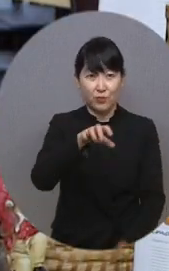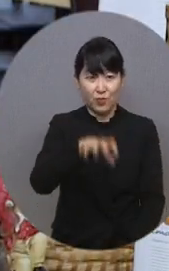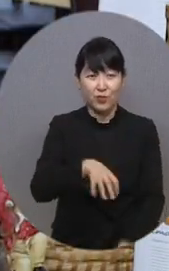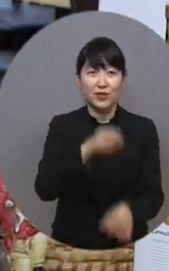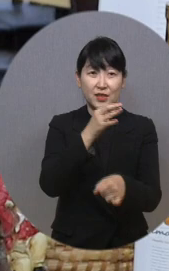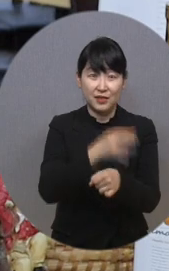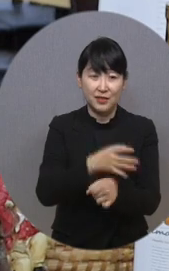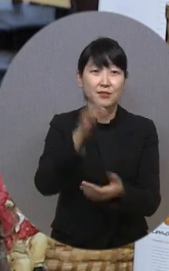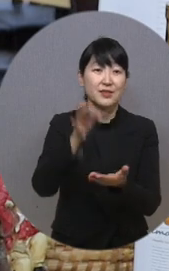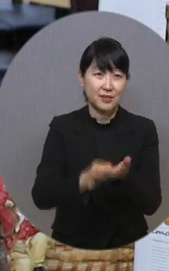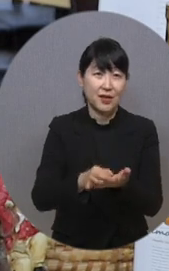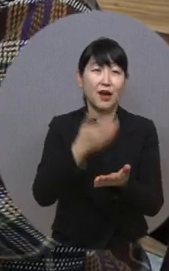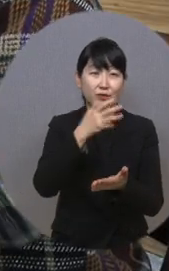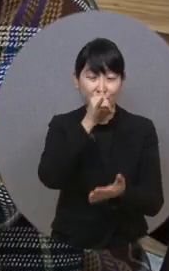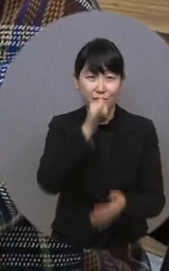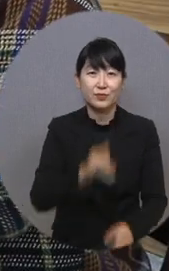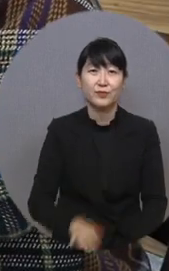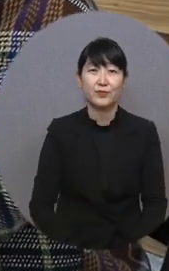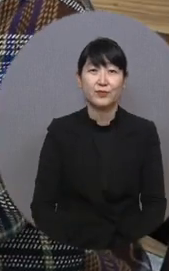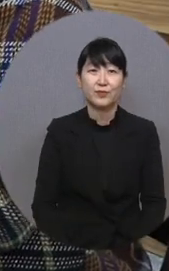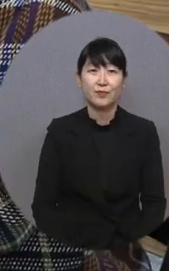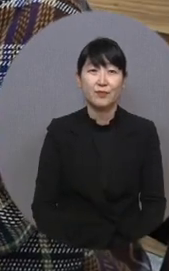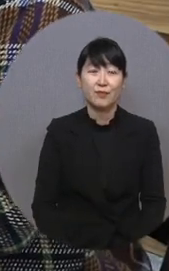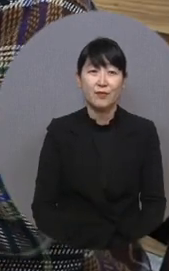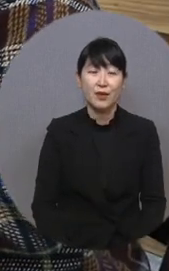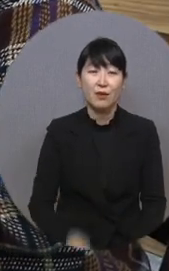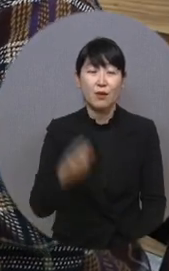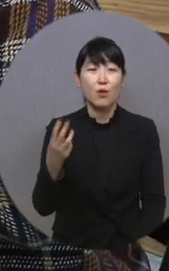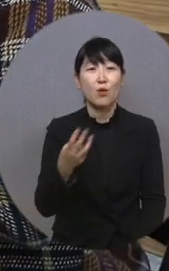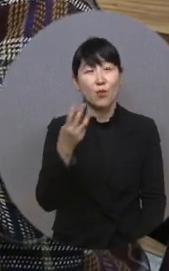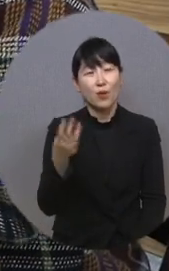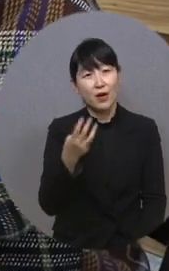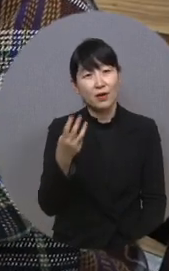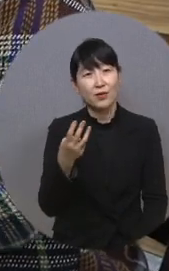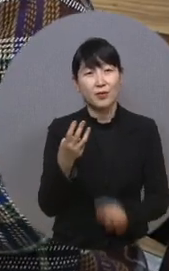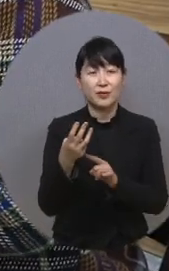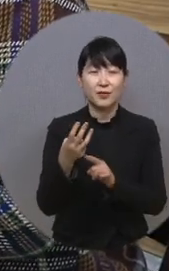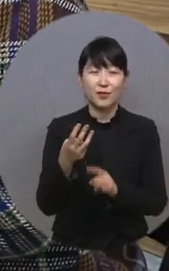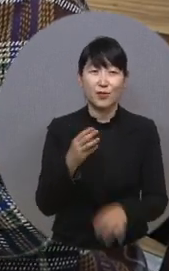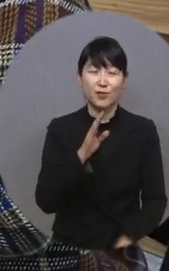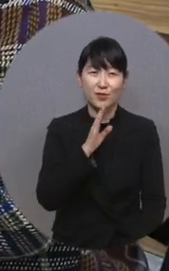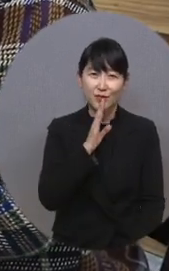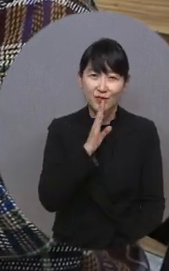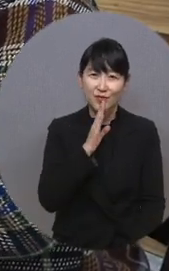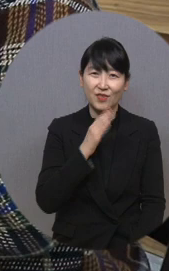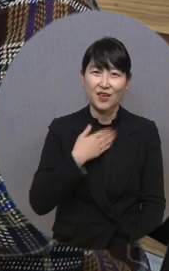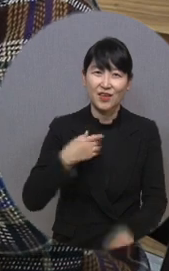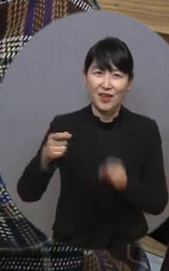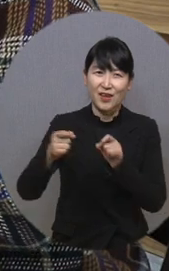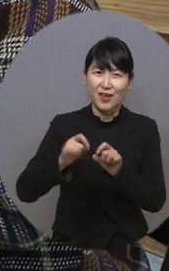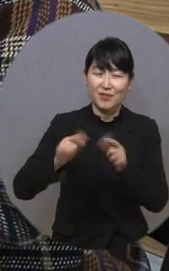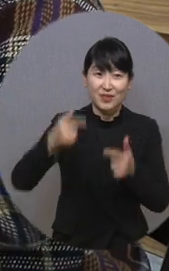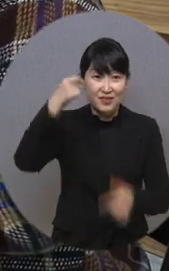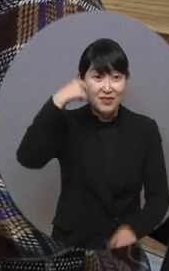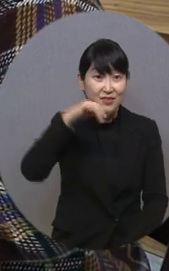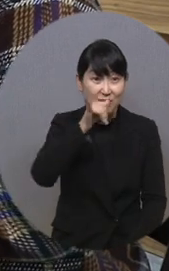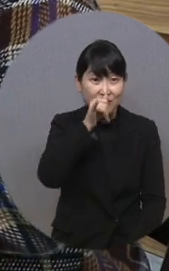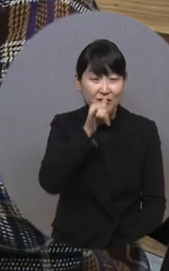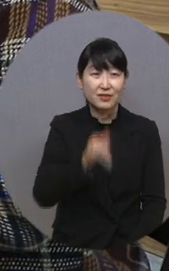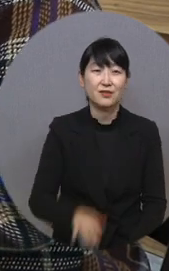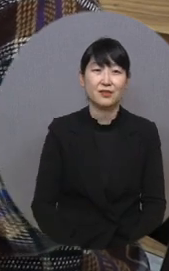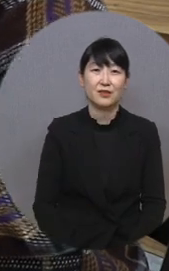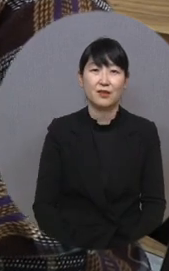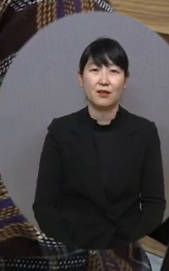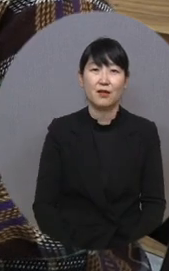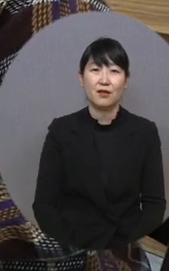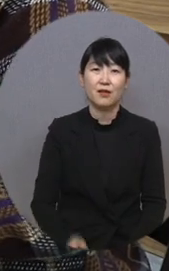앞으로 할 예정입니다. 이게 아무래도 와인이라고 하면은 조금 다가가기 어려운 게 느낌이 있는데 예. 아무래도 이렇게 되면 좀